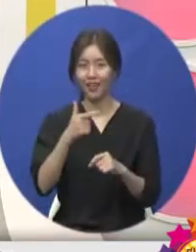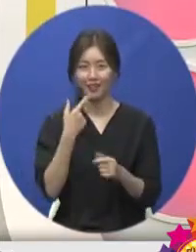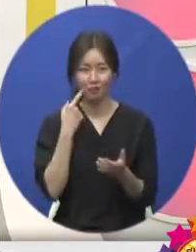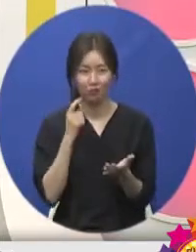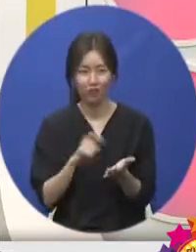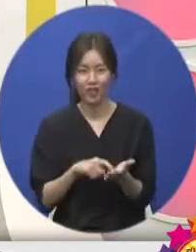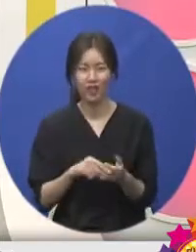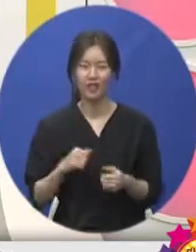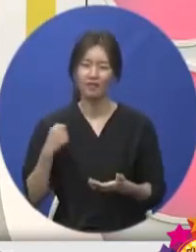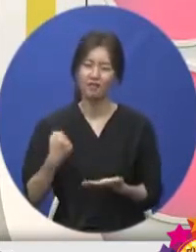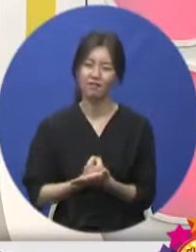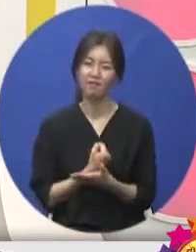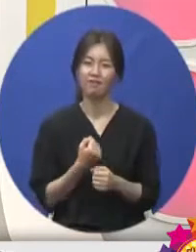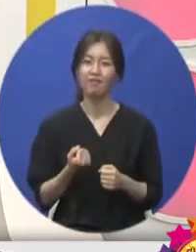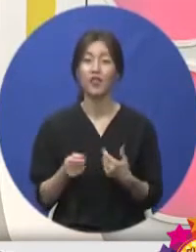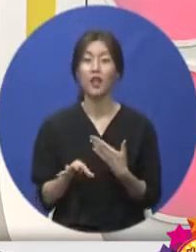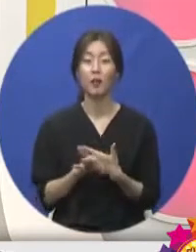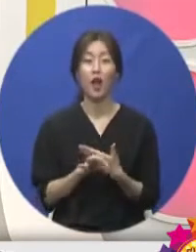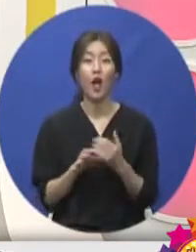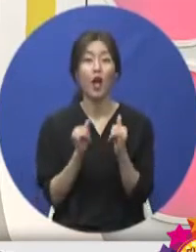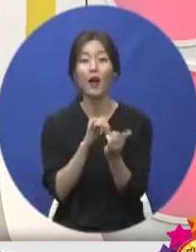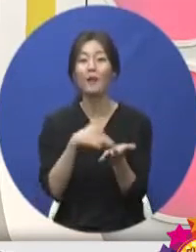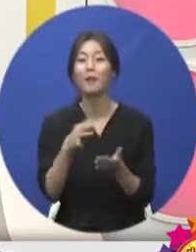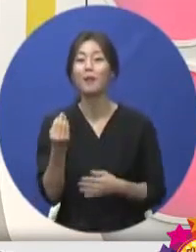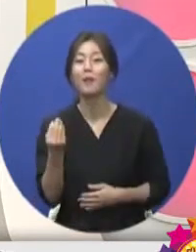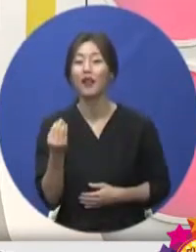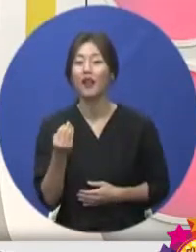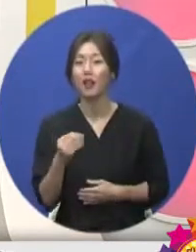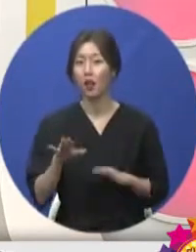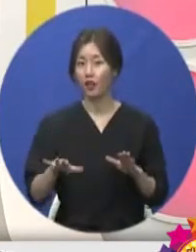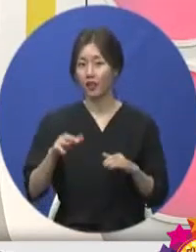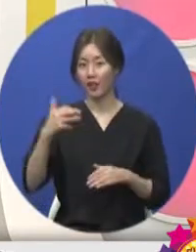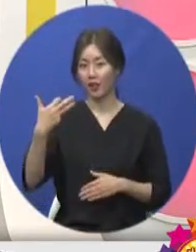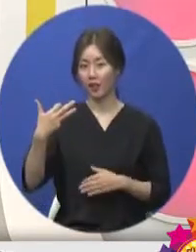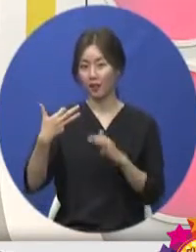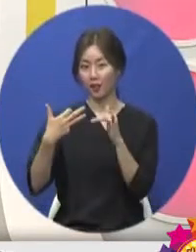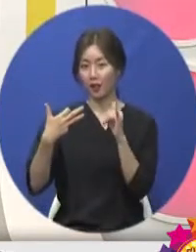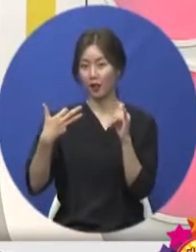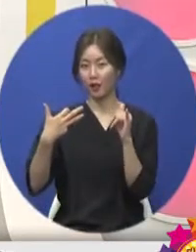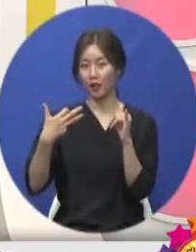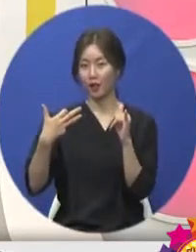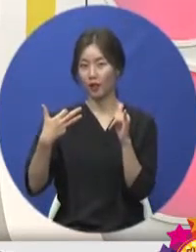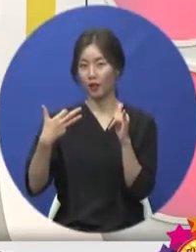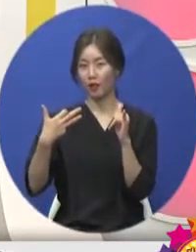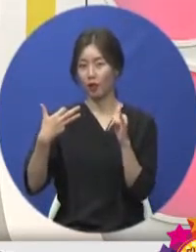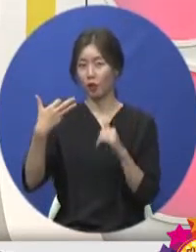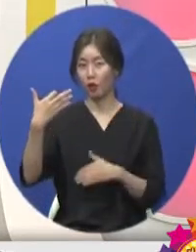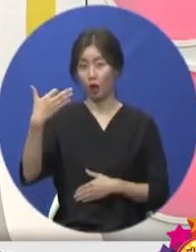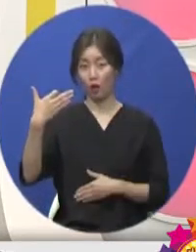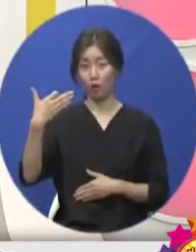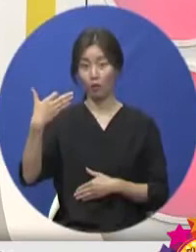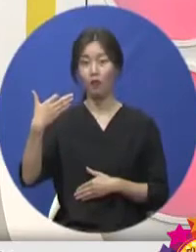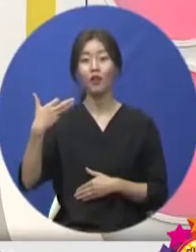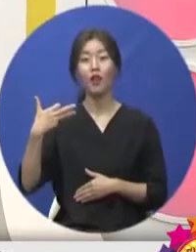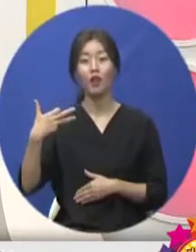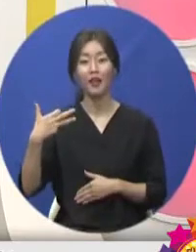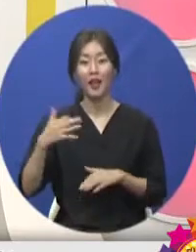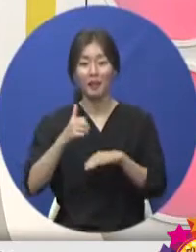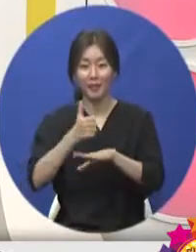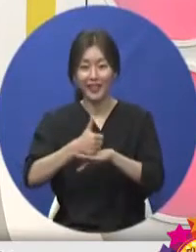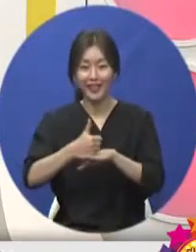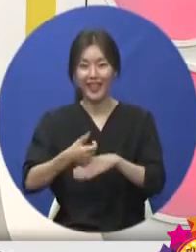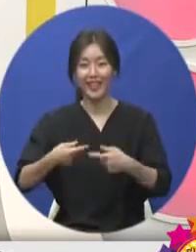여러분? 네. 아, 그러면 몇 분일까요? 오늘 18분. 19분. 아, 마지막